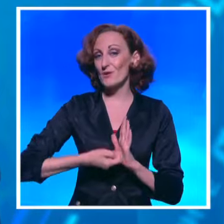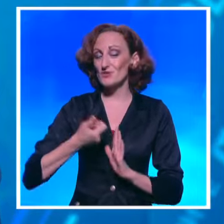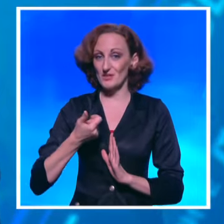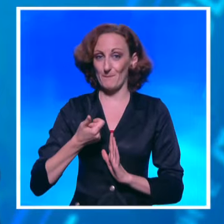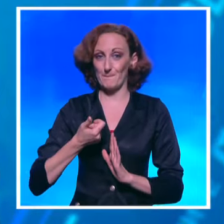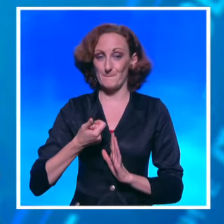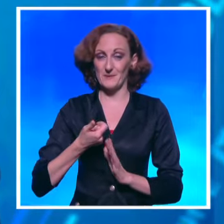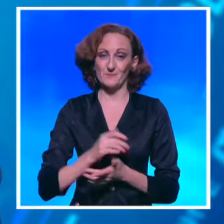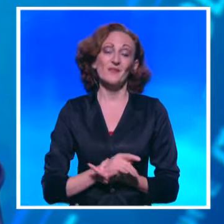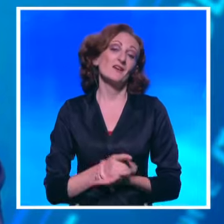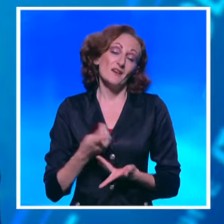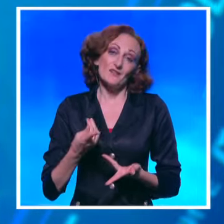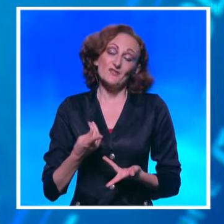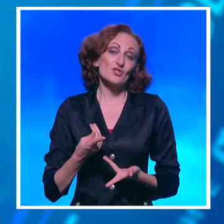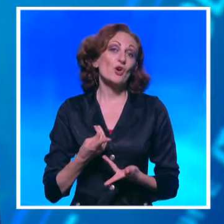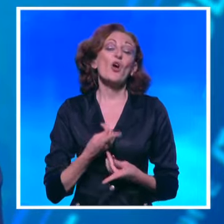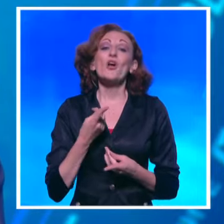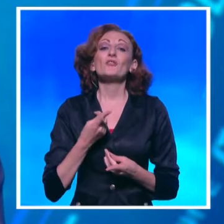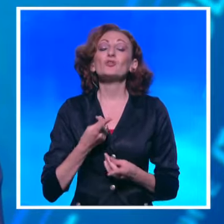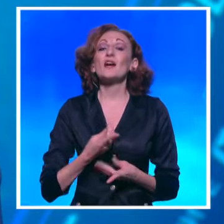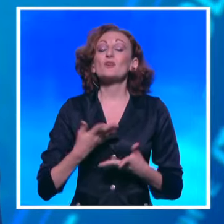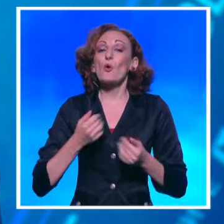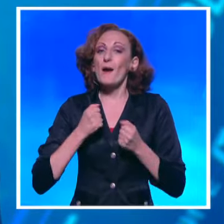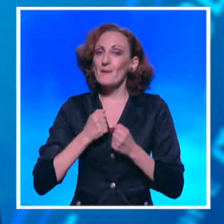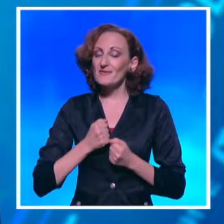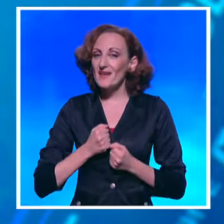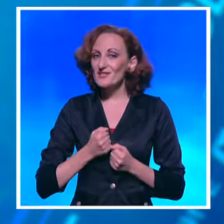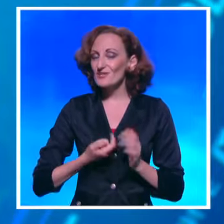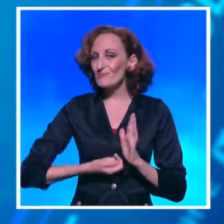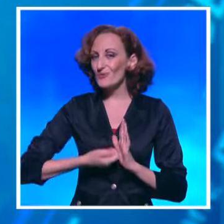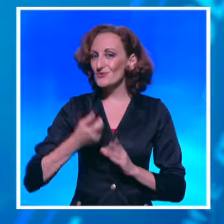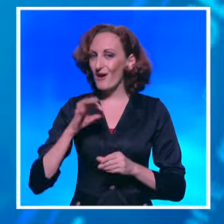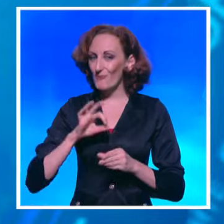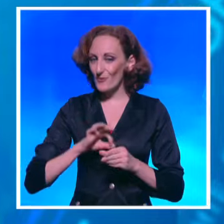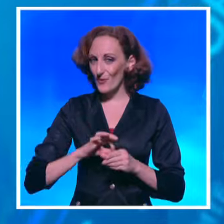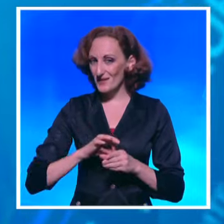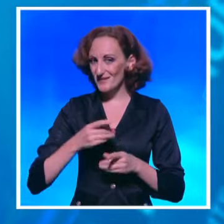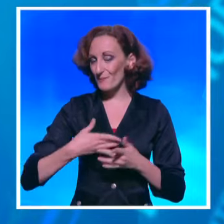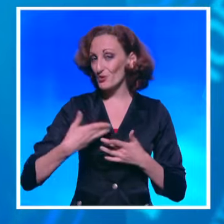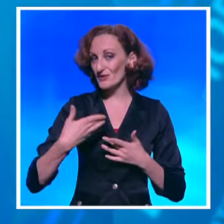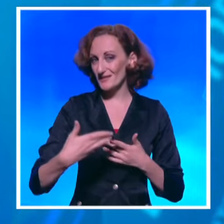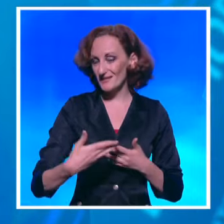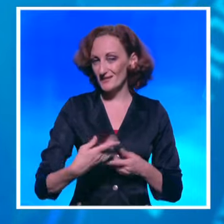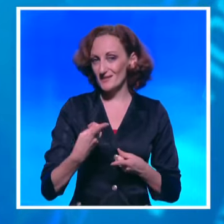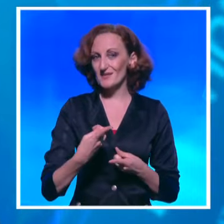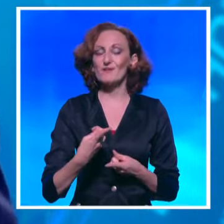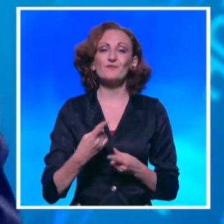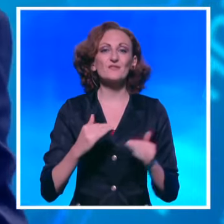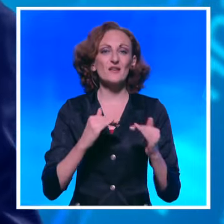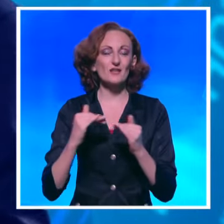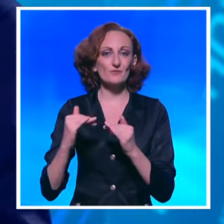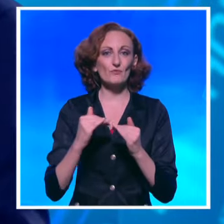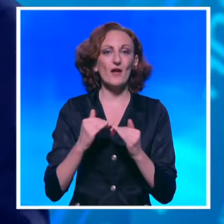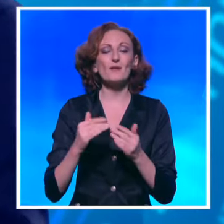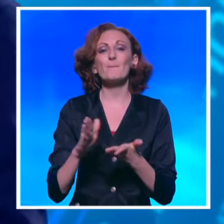което не се изморяваме да казваме, но тази по-голяма тежест няма как да не се изрази в така една естествено сравнование между